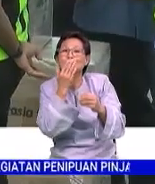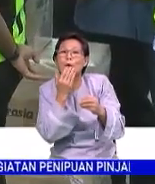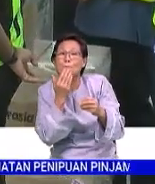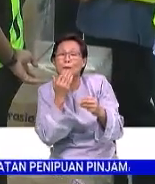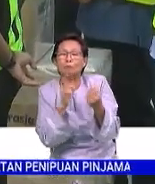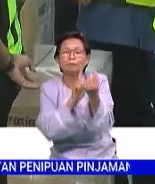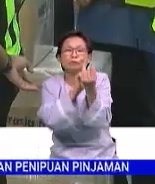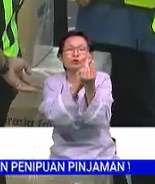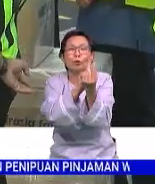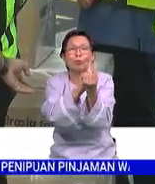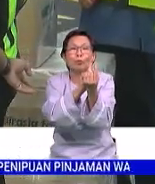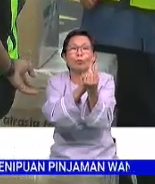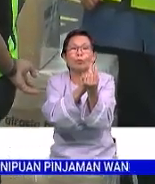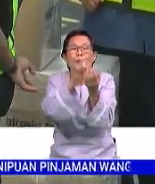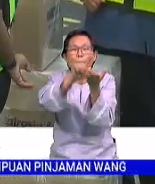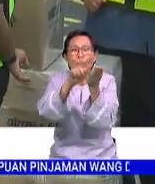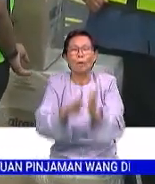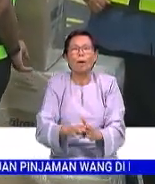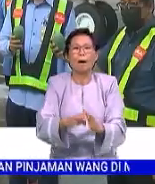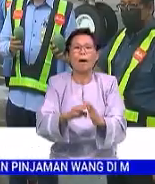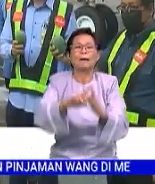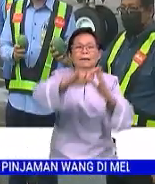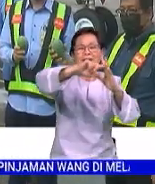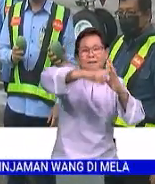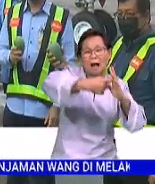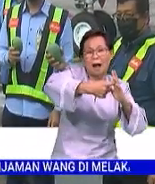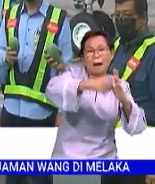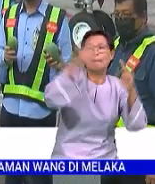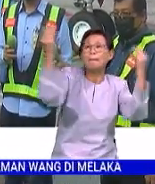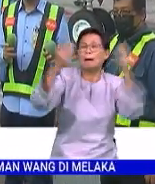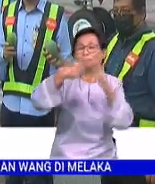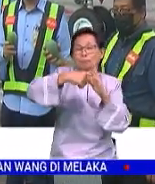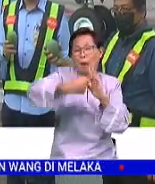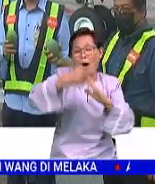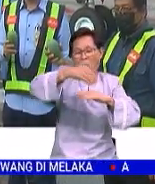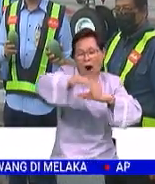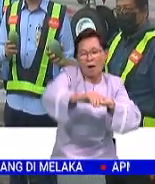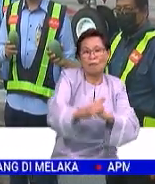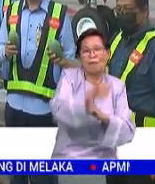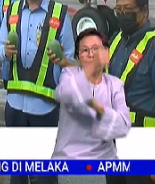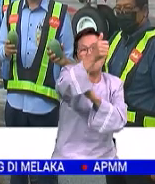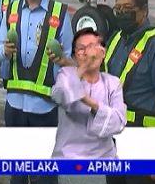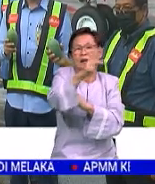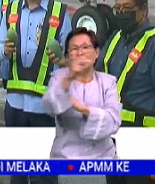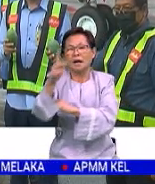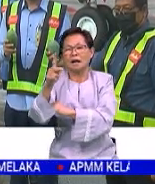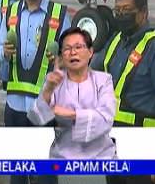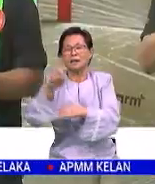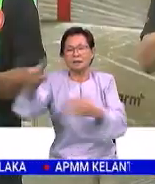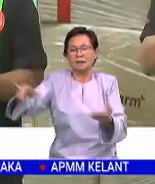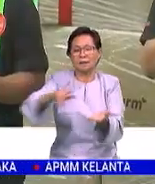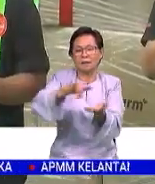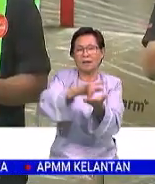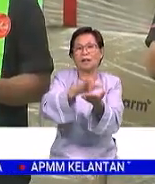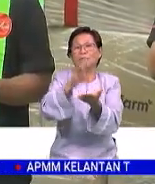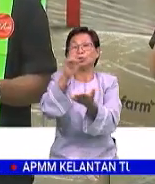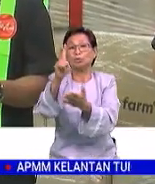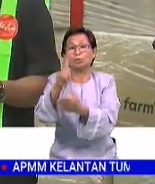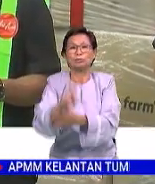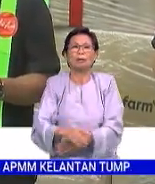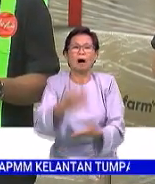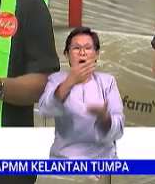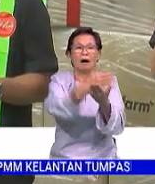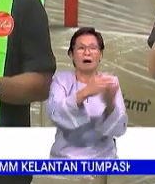Beliau ditemui media selepas majlis flag off penghantaran pertama harum manis ke Kota Kinabalu di KLIA 2 di